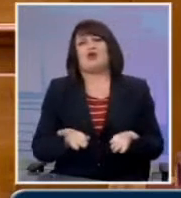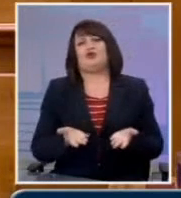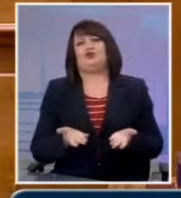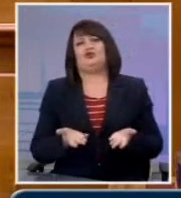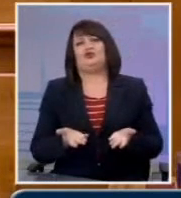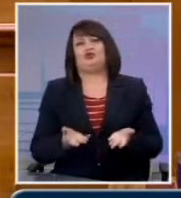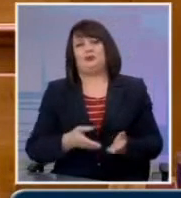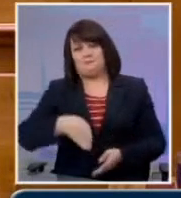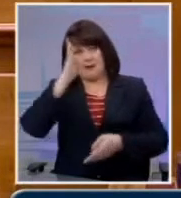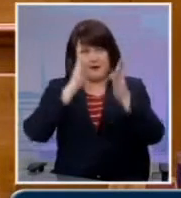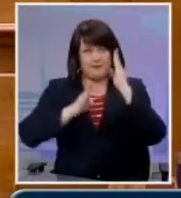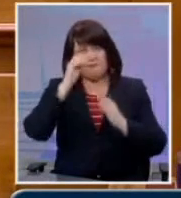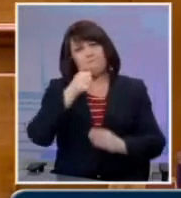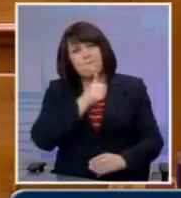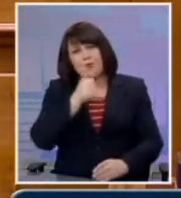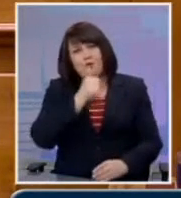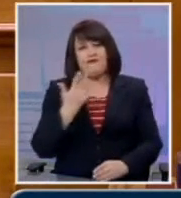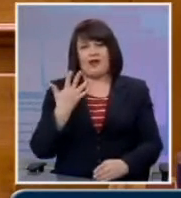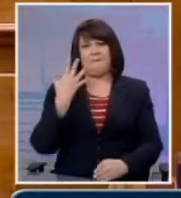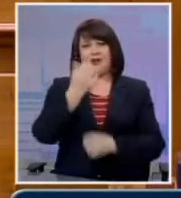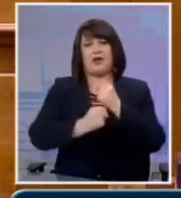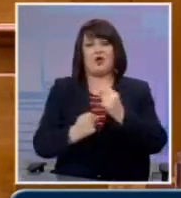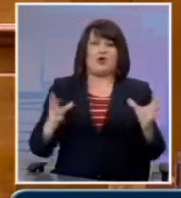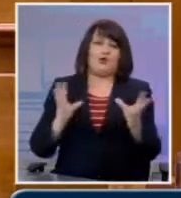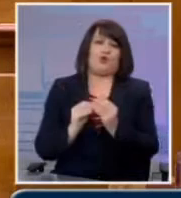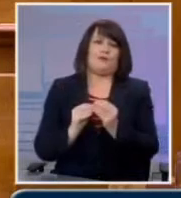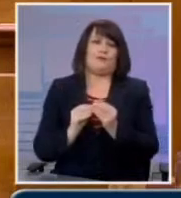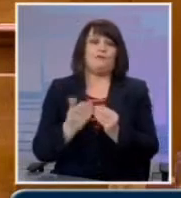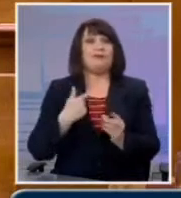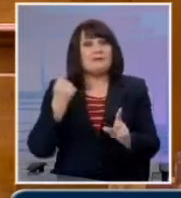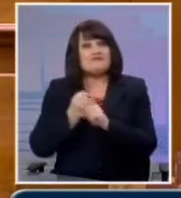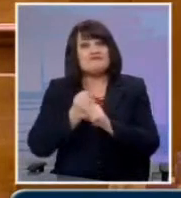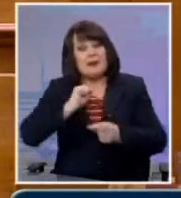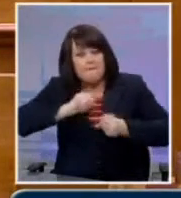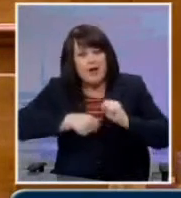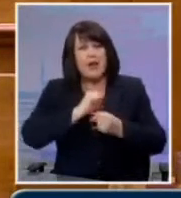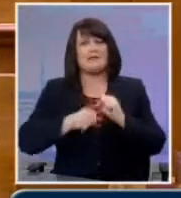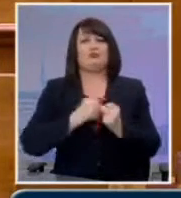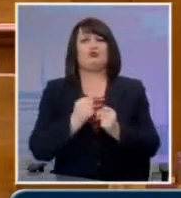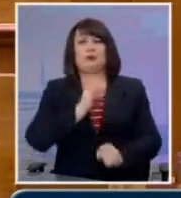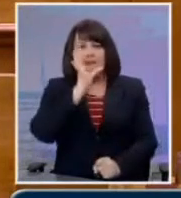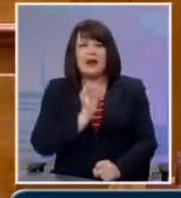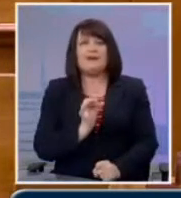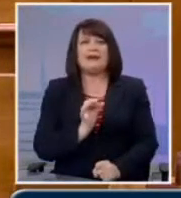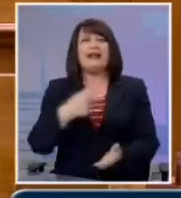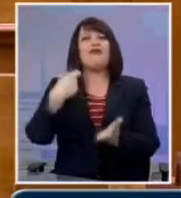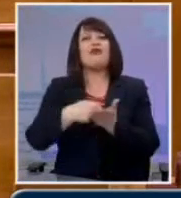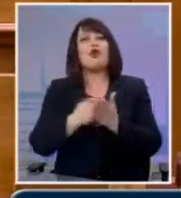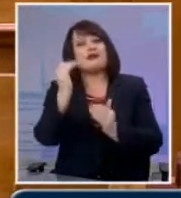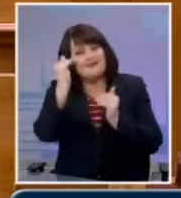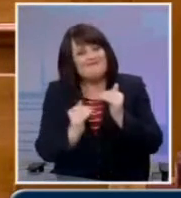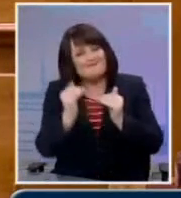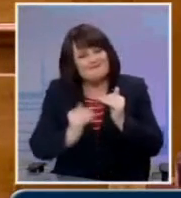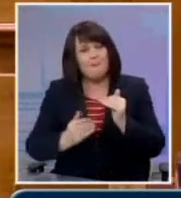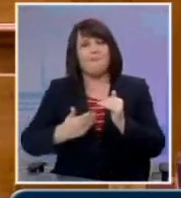τις μεγαλύτερες πληγές από αυτή την πολιτική των 5 ετών. Να αγωνιστούμε για να υπάρξει πράγματι μείωση της φορολογίας, για